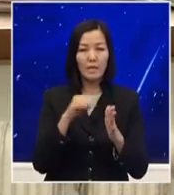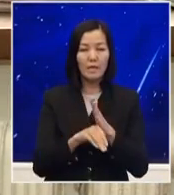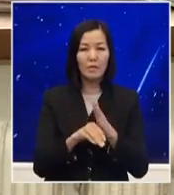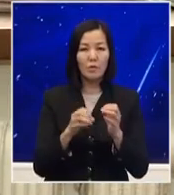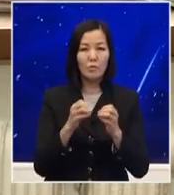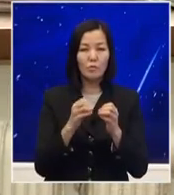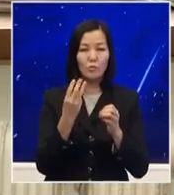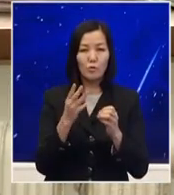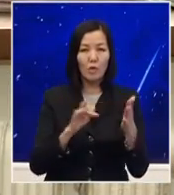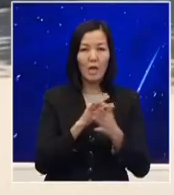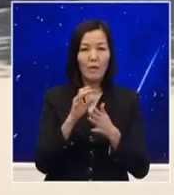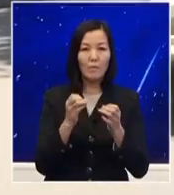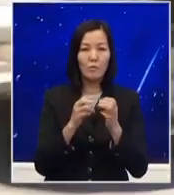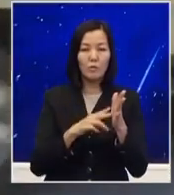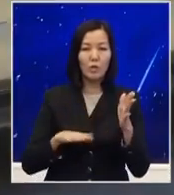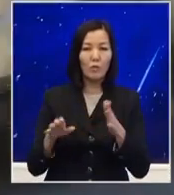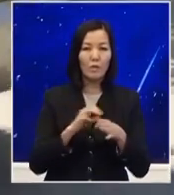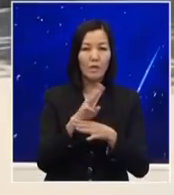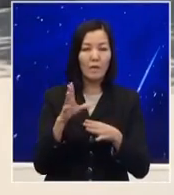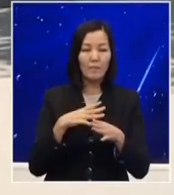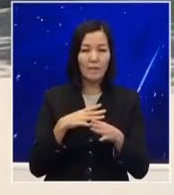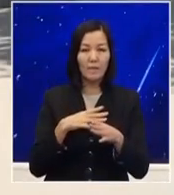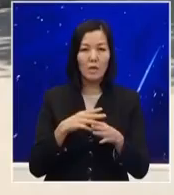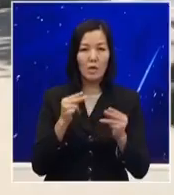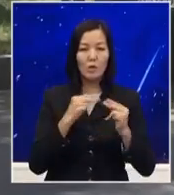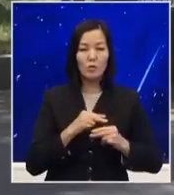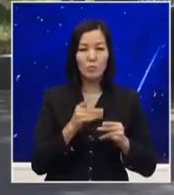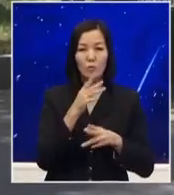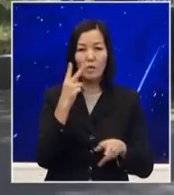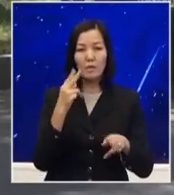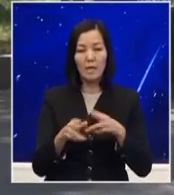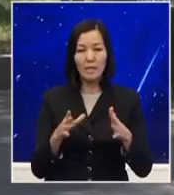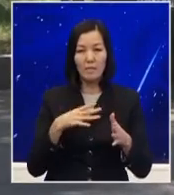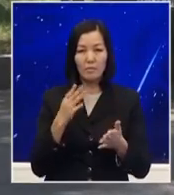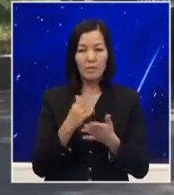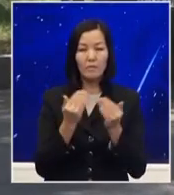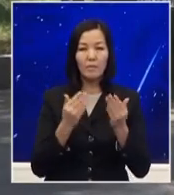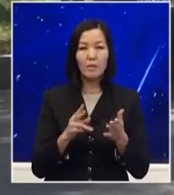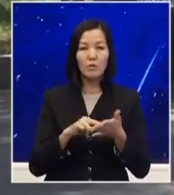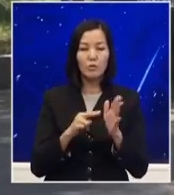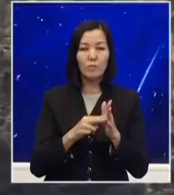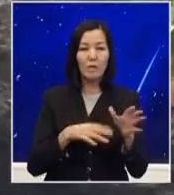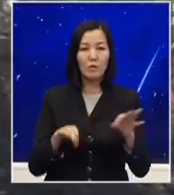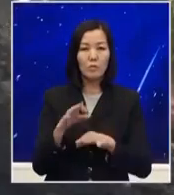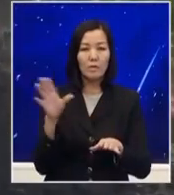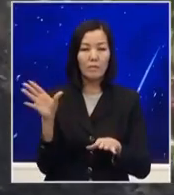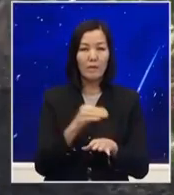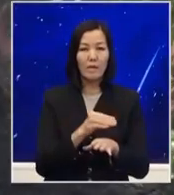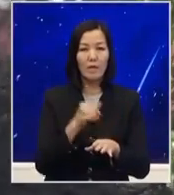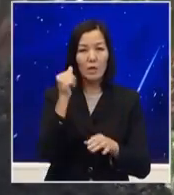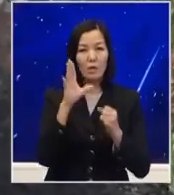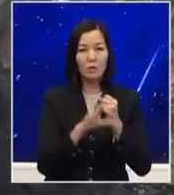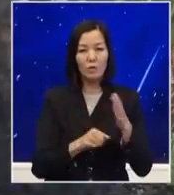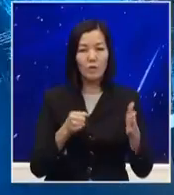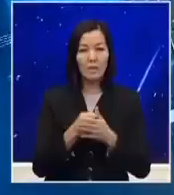17 ауданды қамтыды. Жалпы облыстағы жұмыс уақытылы орындалып жатыр. Мамандардың ақпарынша, биылға жоспарланған жобалардың барлығы жыл соңына